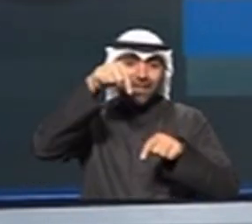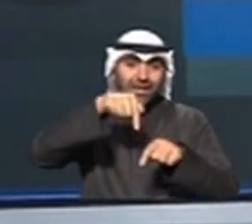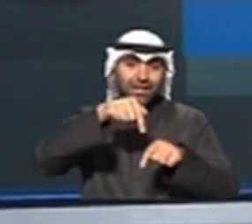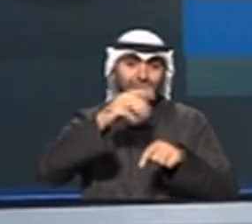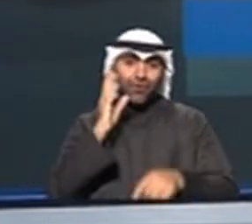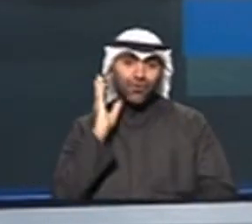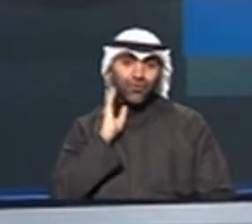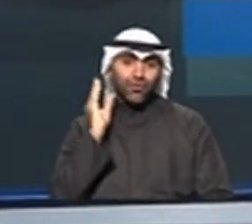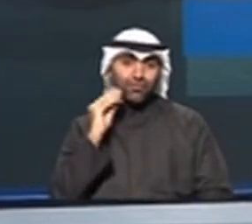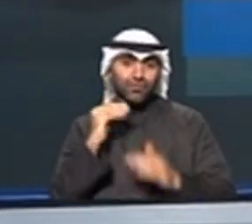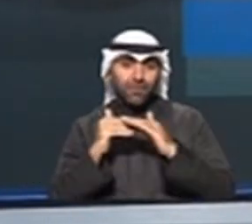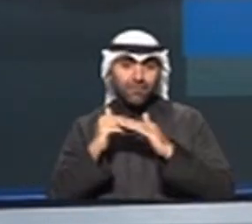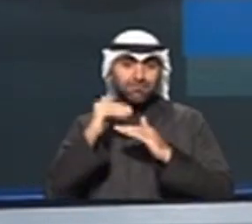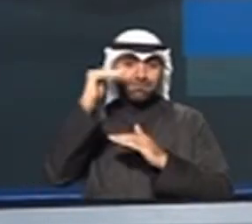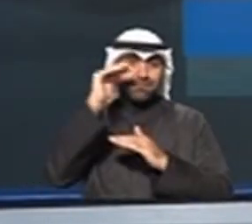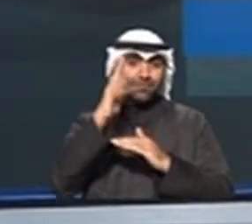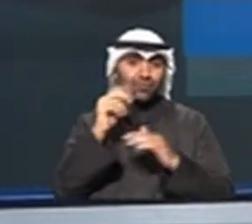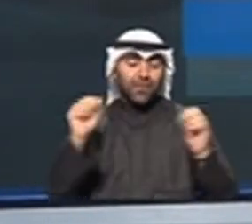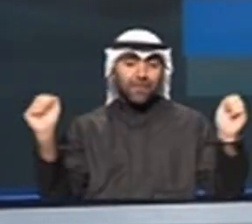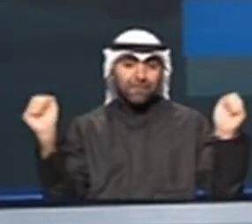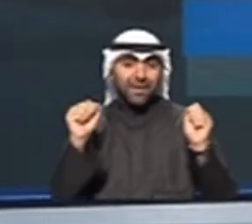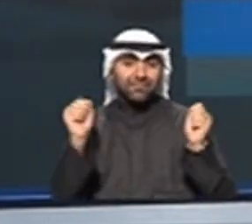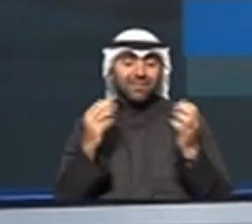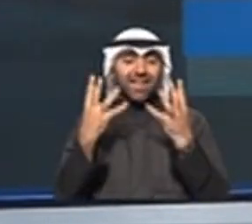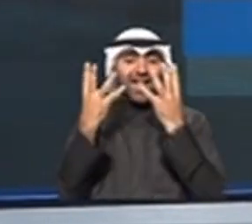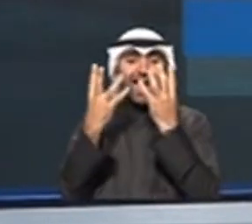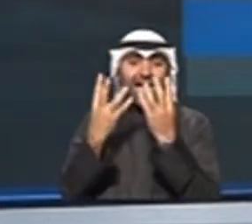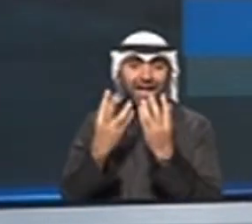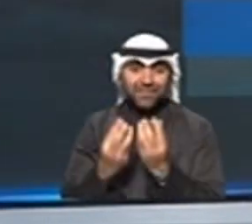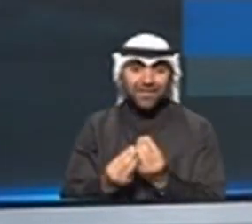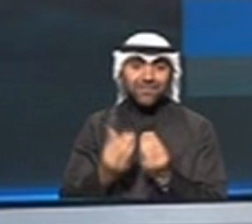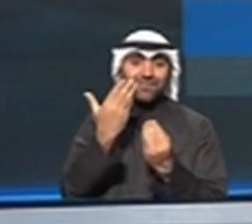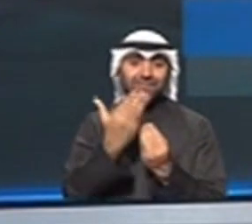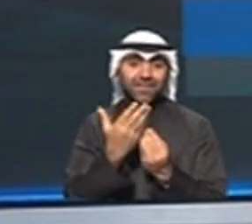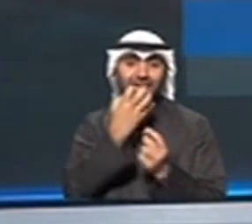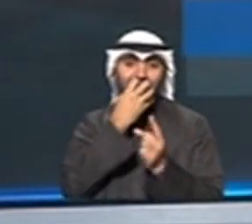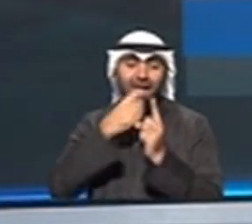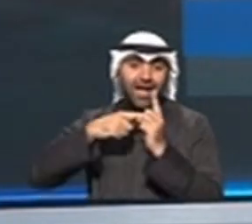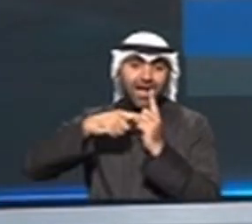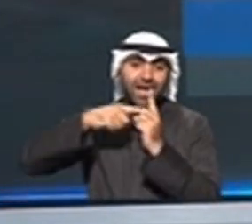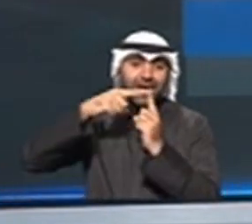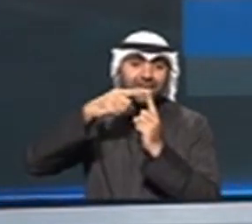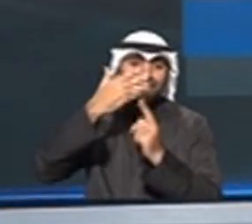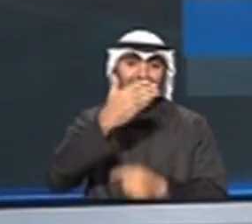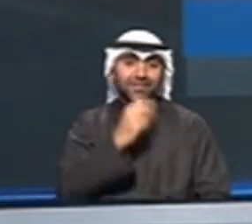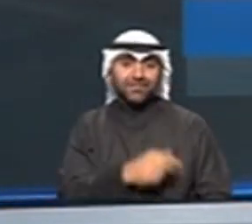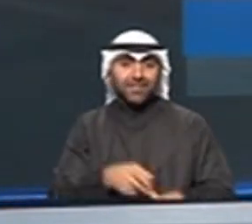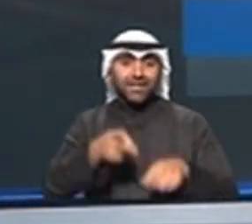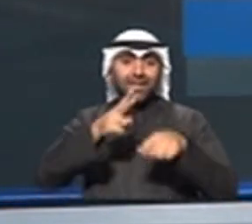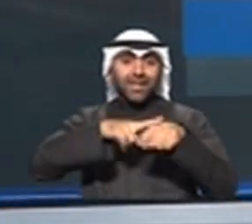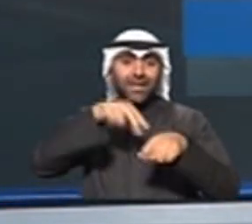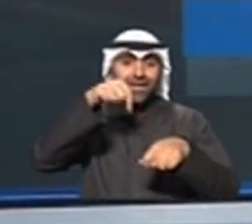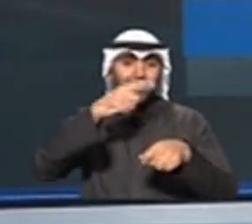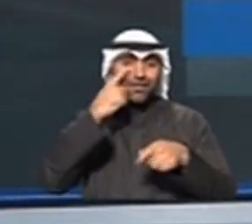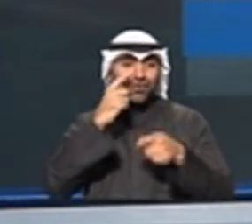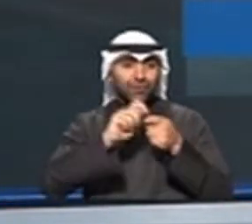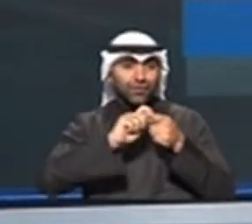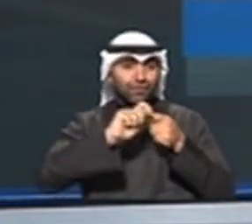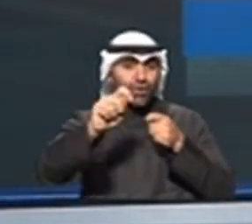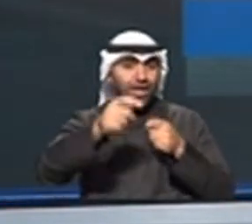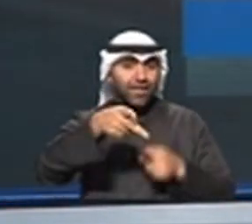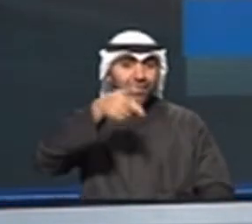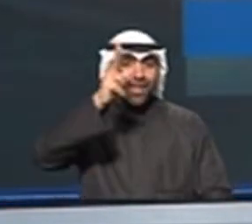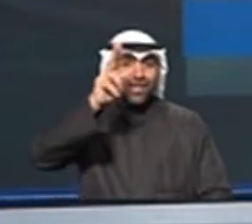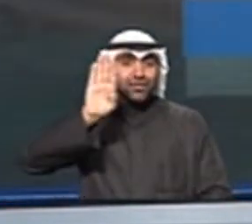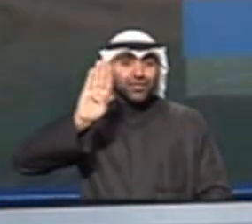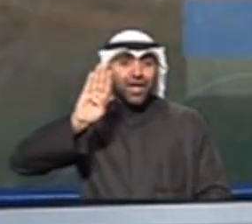الإحساس درجات الحرارة ما تكون باردة أكثر، يعني تكون أكثر أو يعني أكثر اعتدالا. الرؤية الأفقية ممتازة، أكثر من 12